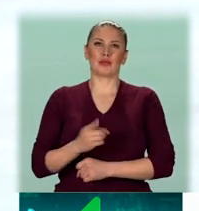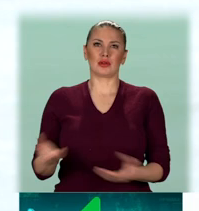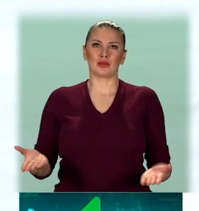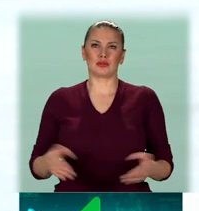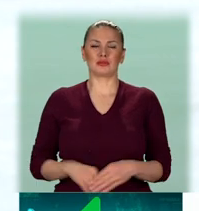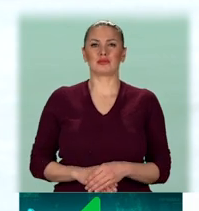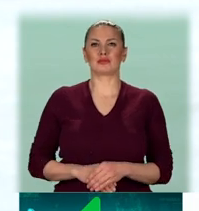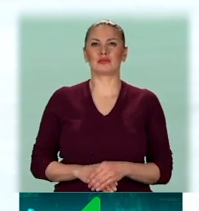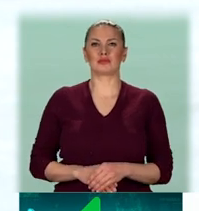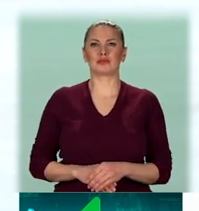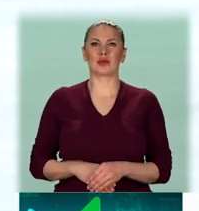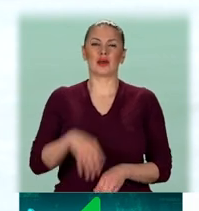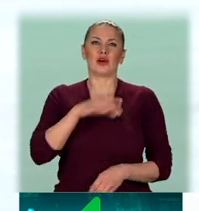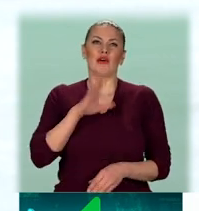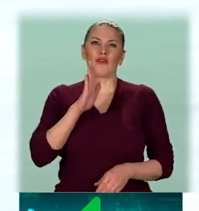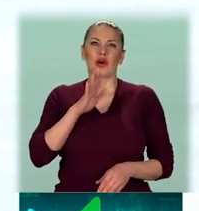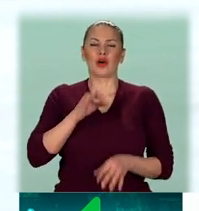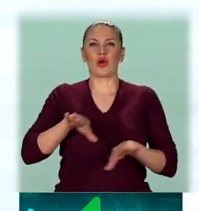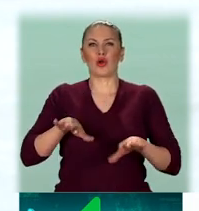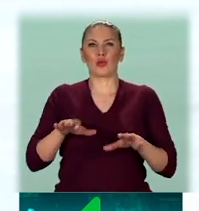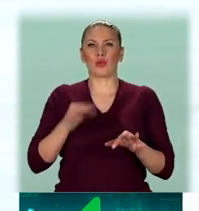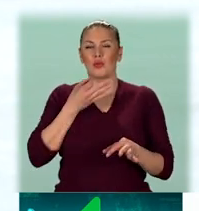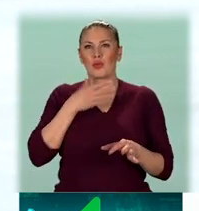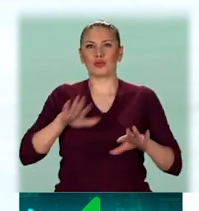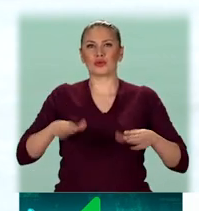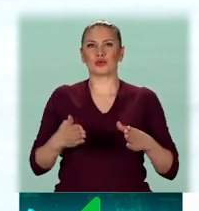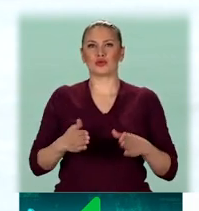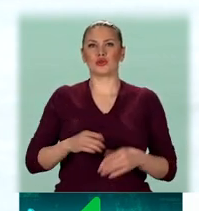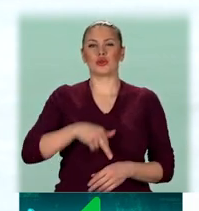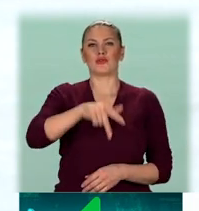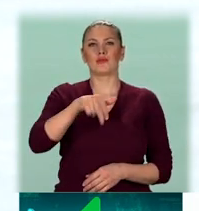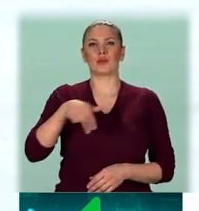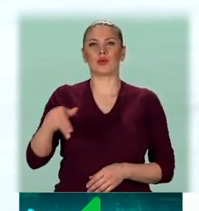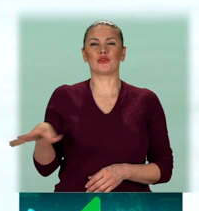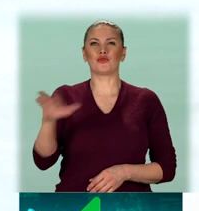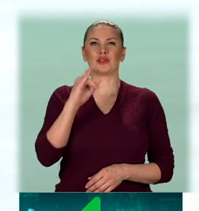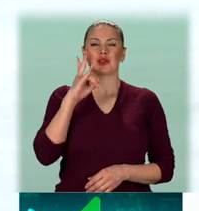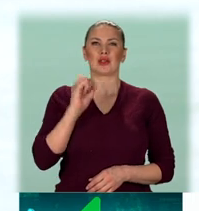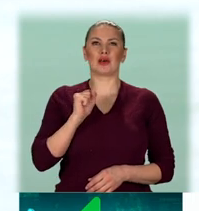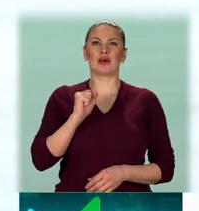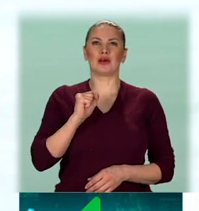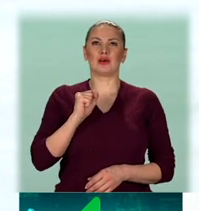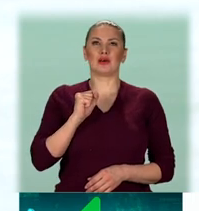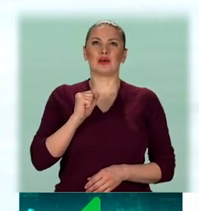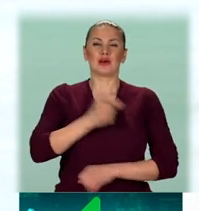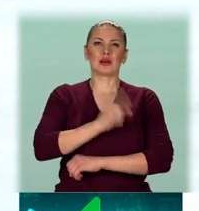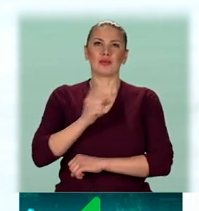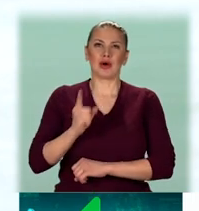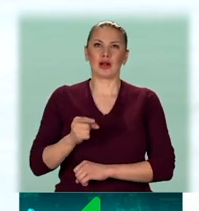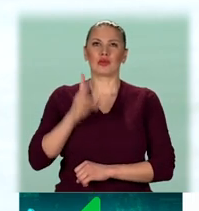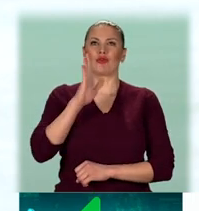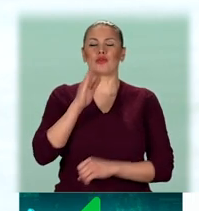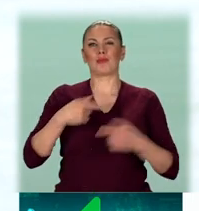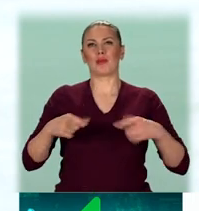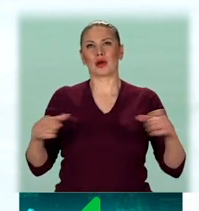по магазинам ходите, грубо говоря, на парковке на заправке на одной стоите. Ну то согласитесь, вы даже если так будете, вы же